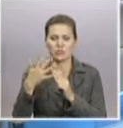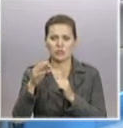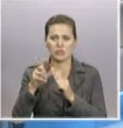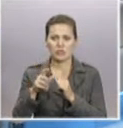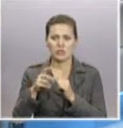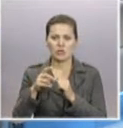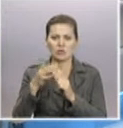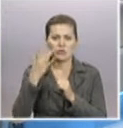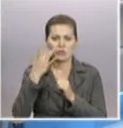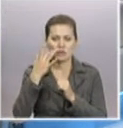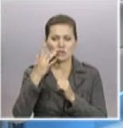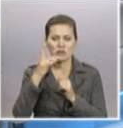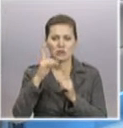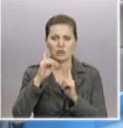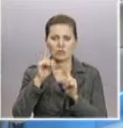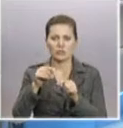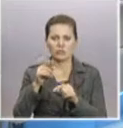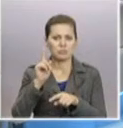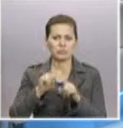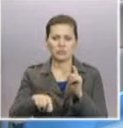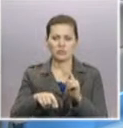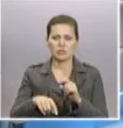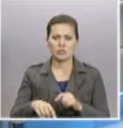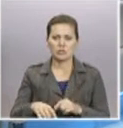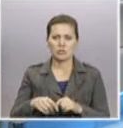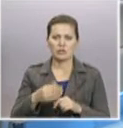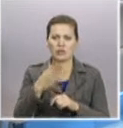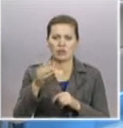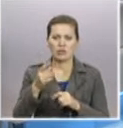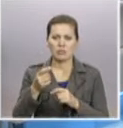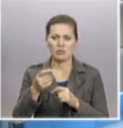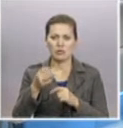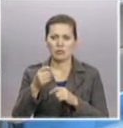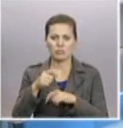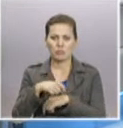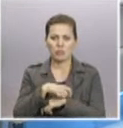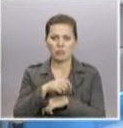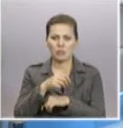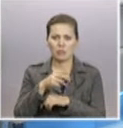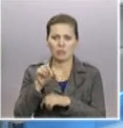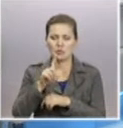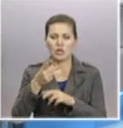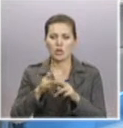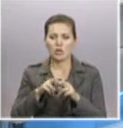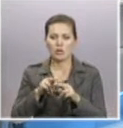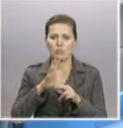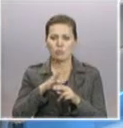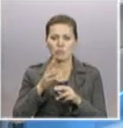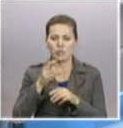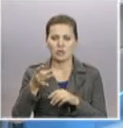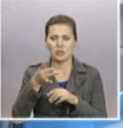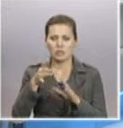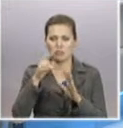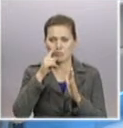Они носятся как, не знаю, как угорелые. Вы хотя бы хронометраж снимите, посмотрите, что за этот. Если микрорайон